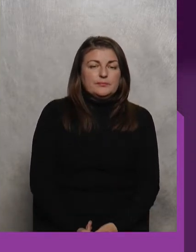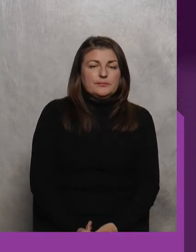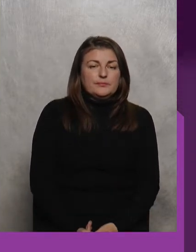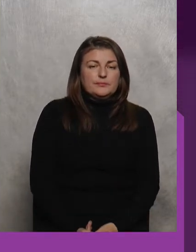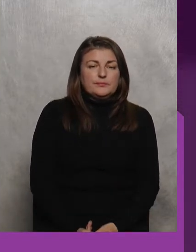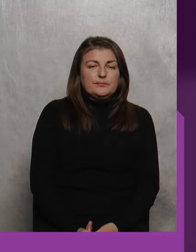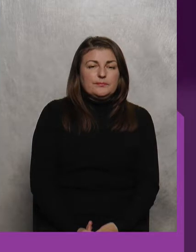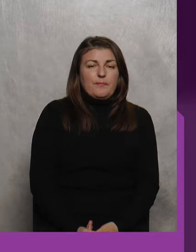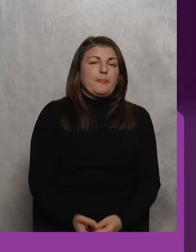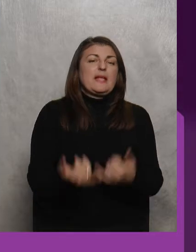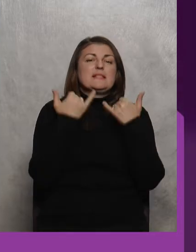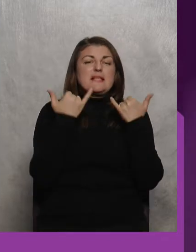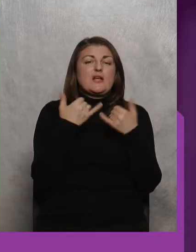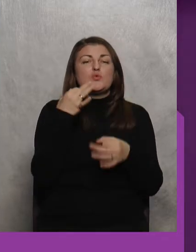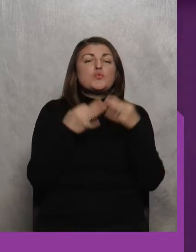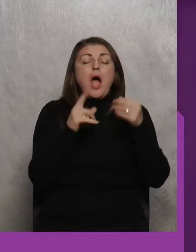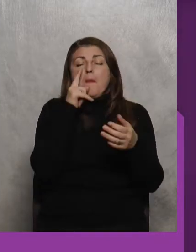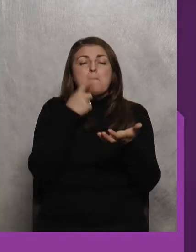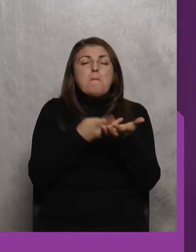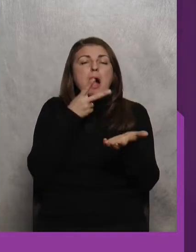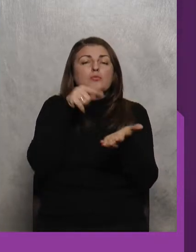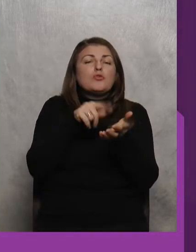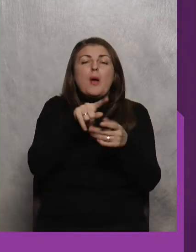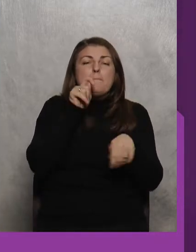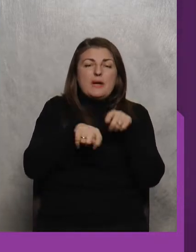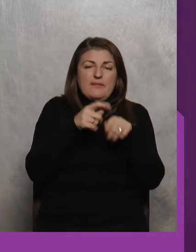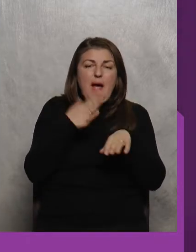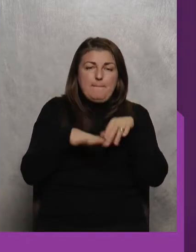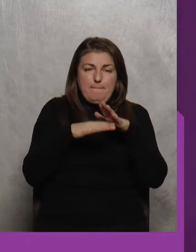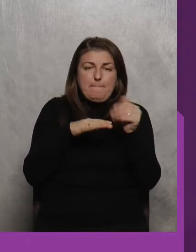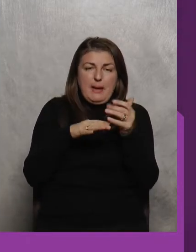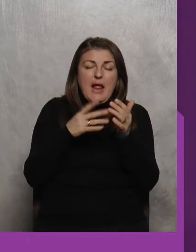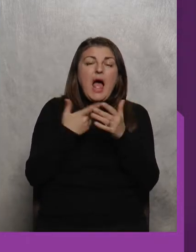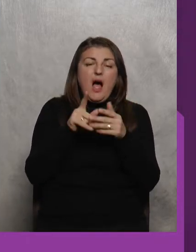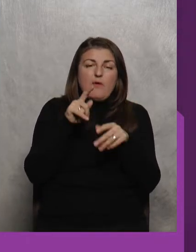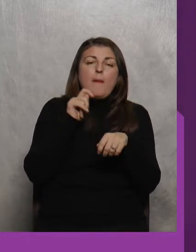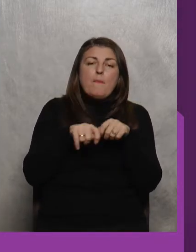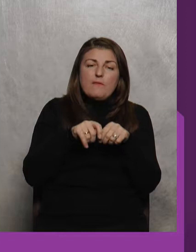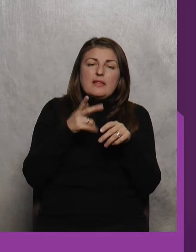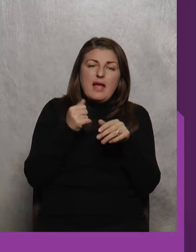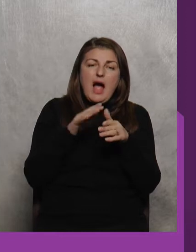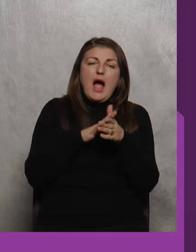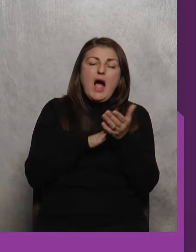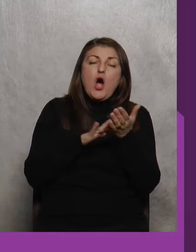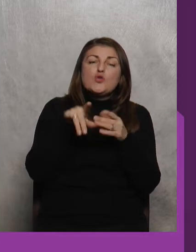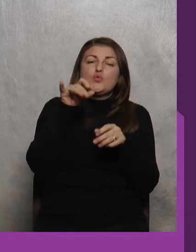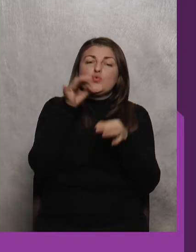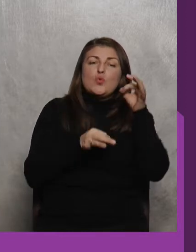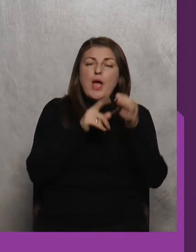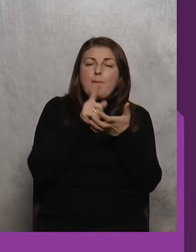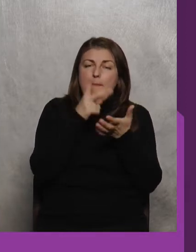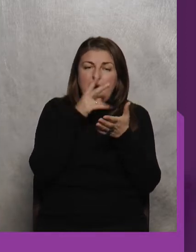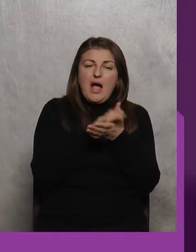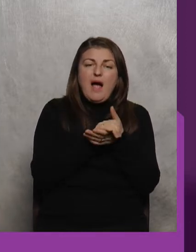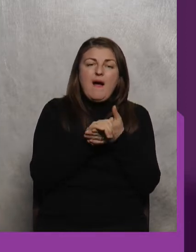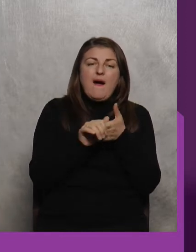Тримає. Зараз суддя. От на що вона вказує? Вона перевіряє, де пальці кожного спортсменів? Так, вона фаланги повинні, суддя повинен бачити